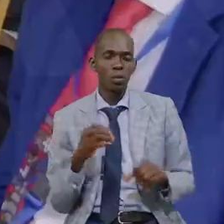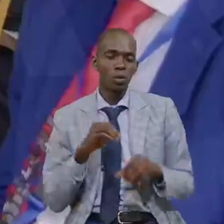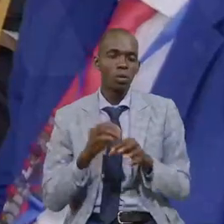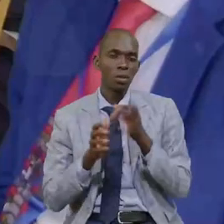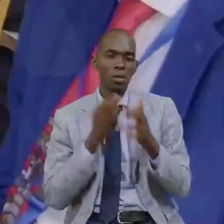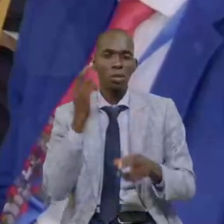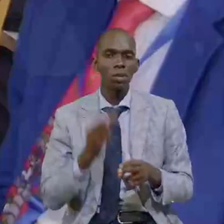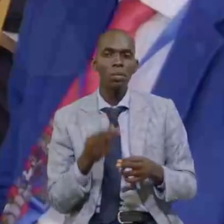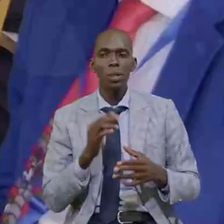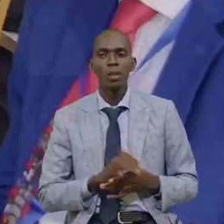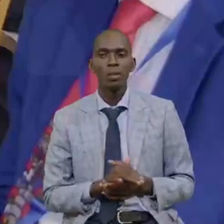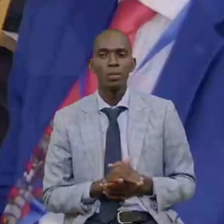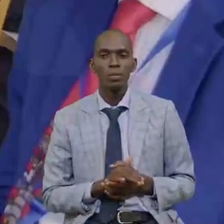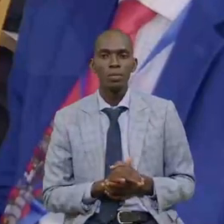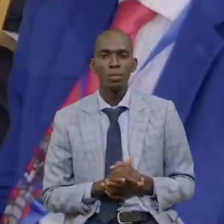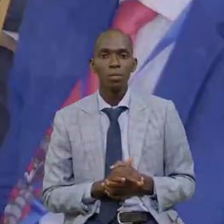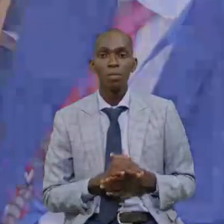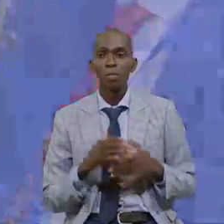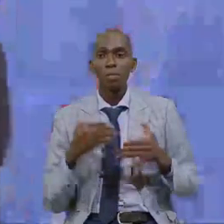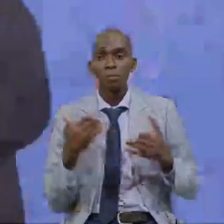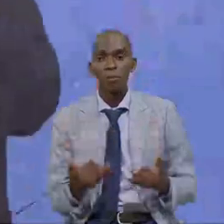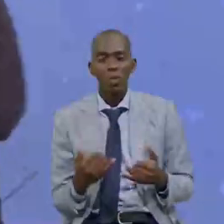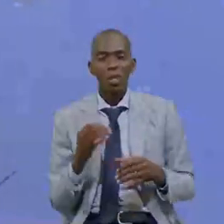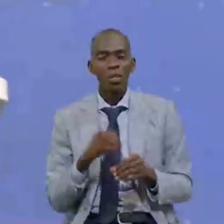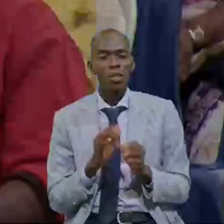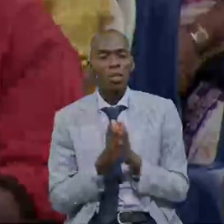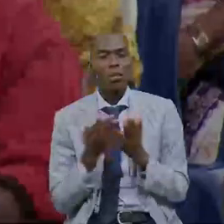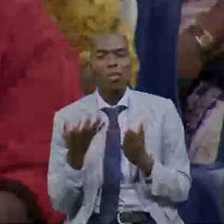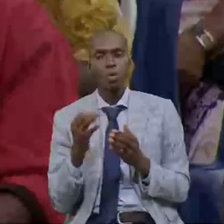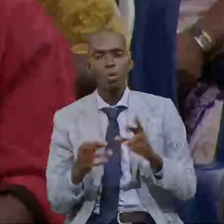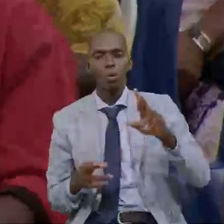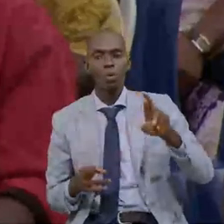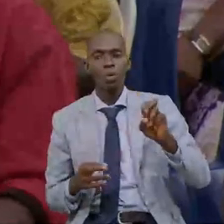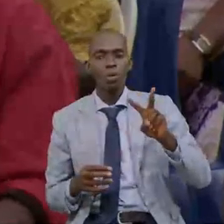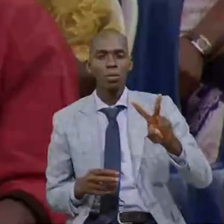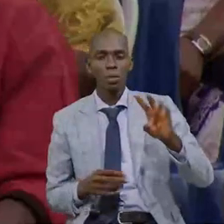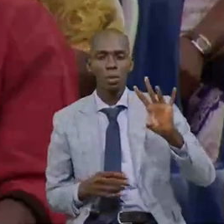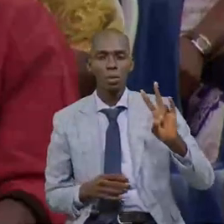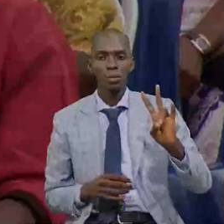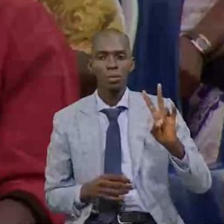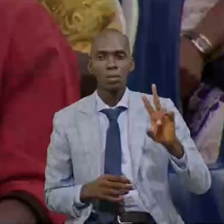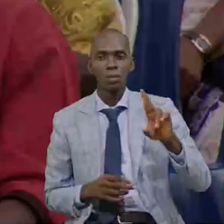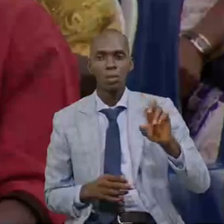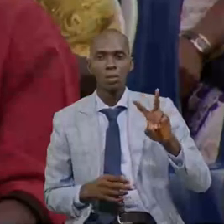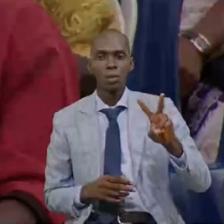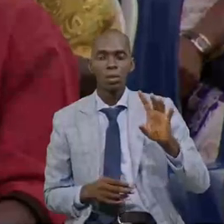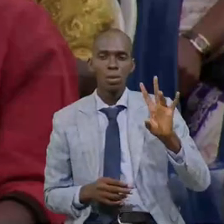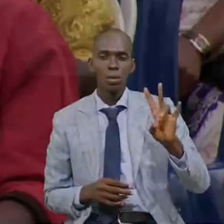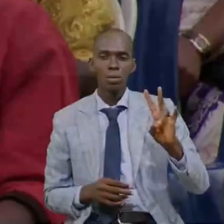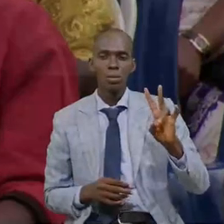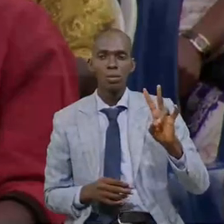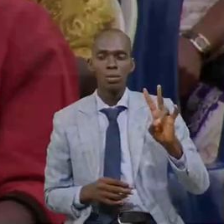salut au nom de Jésus. En Apocalypse, chapitre 7.